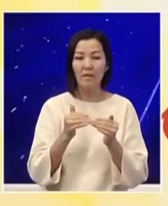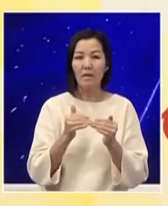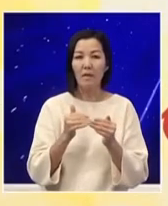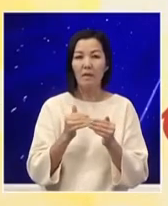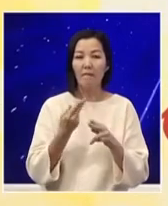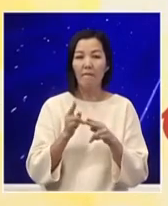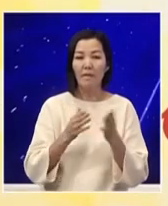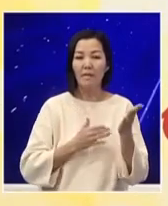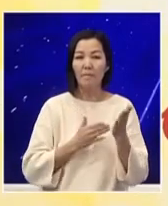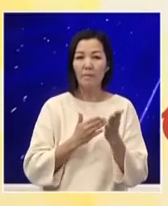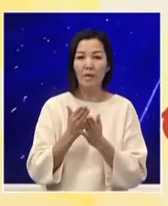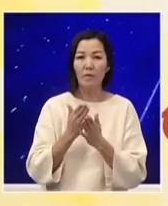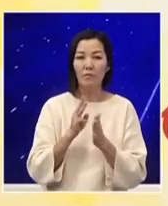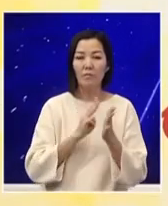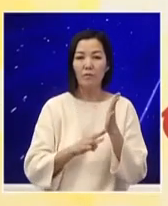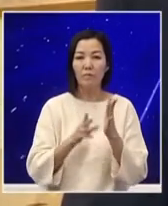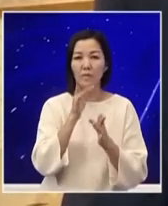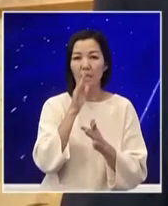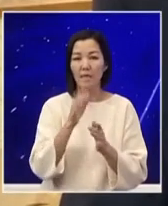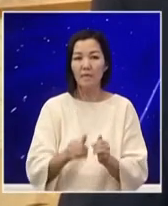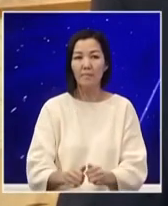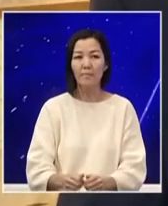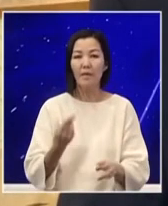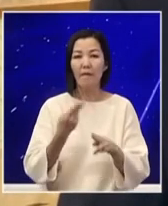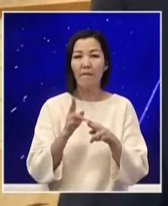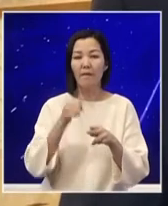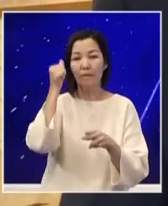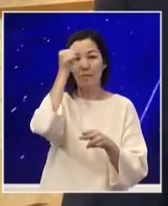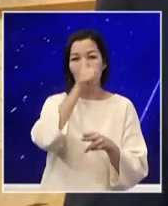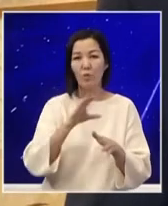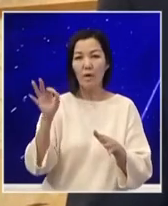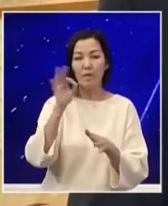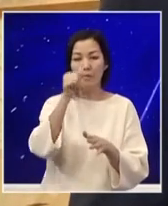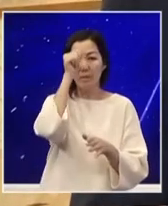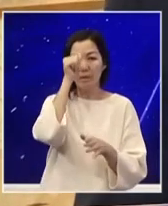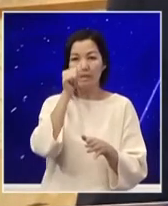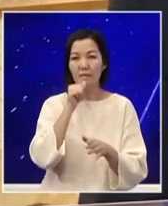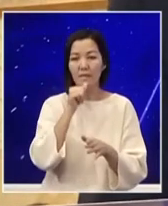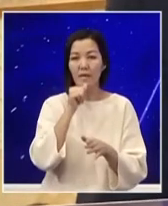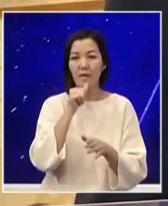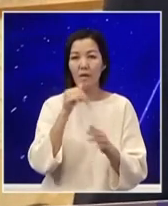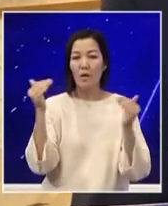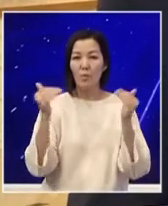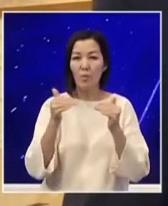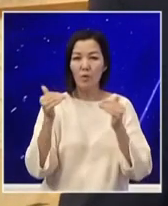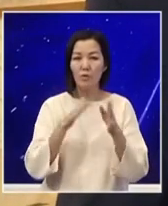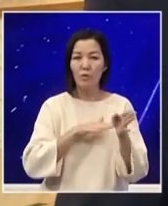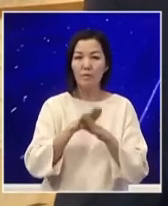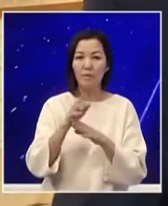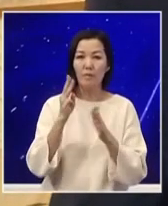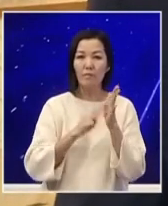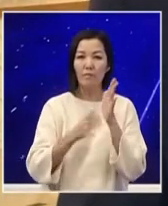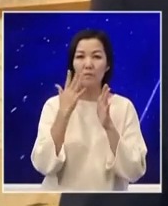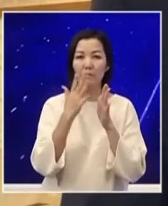профтехобразованию в этом году исполняется 80 лет. В этом году, в октябре месяце, как раз вот колледжу нашему исполняется 85